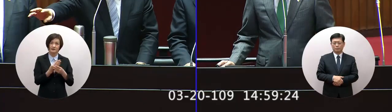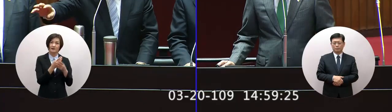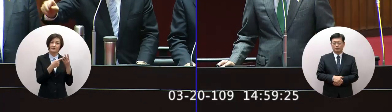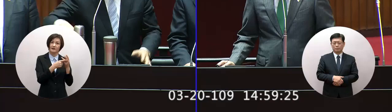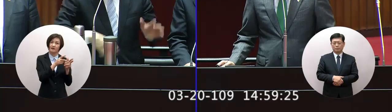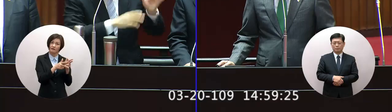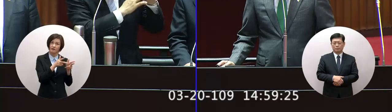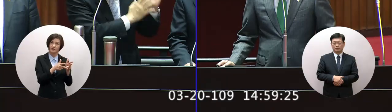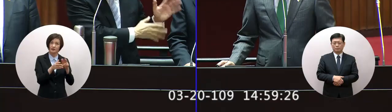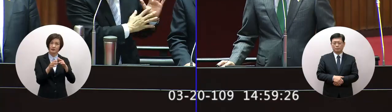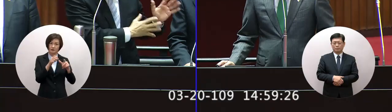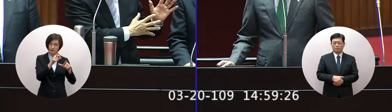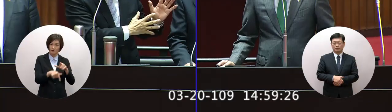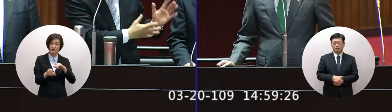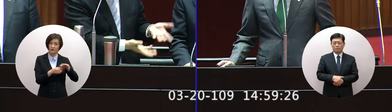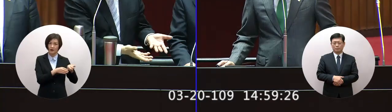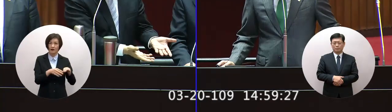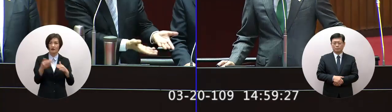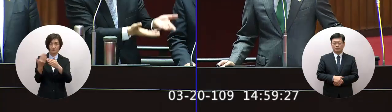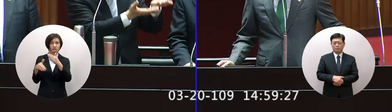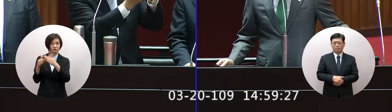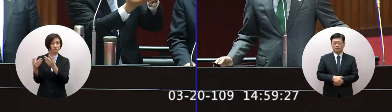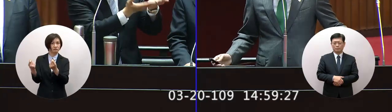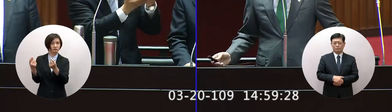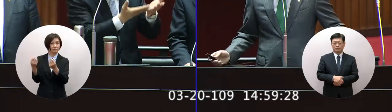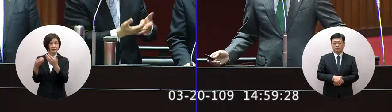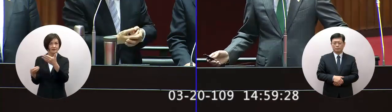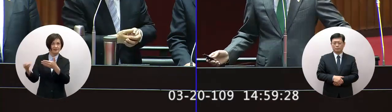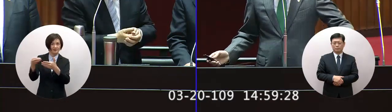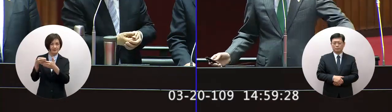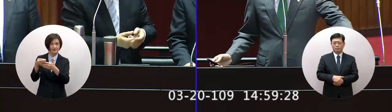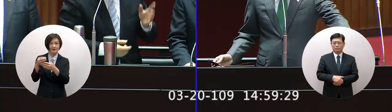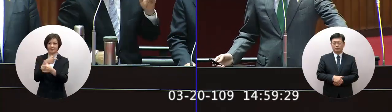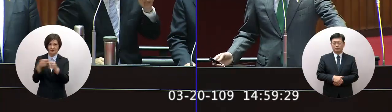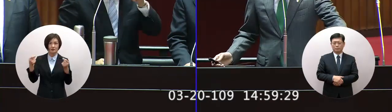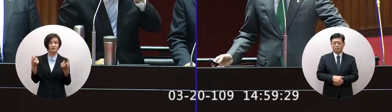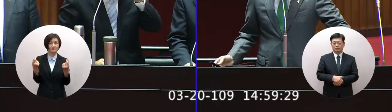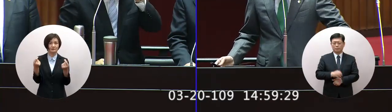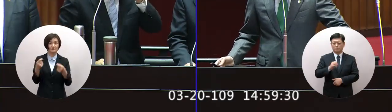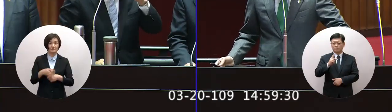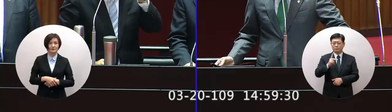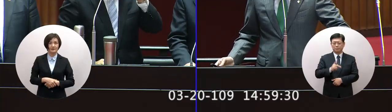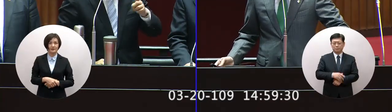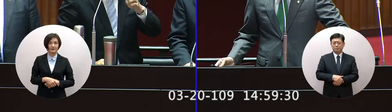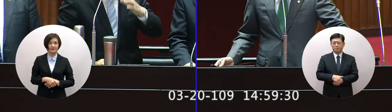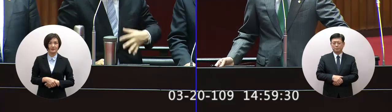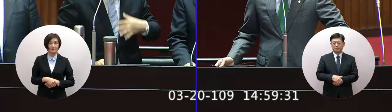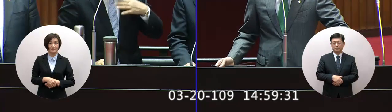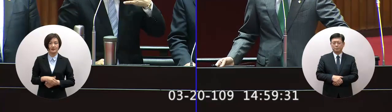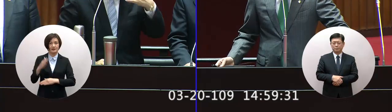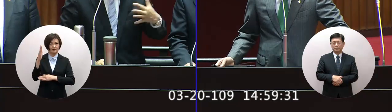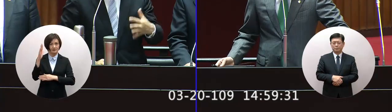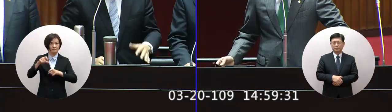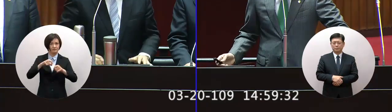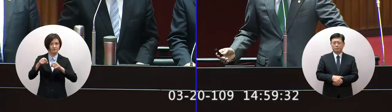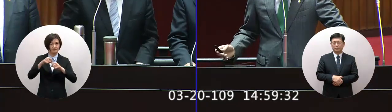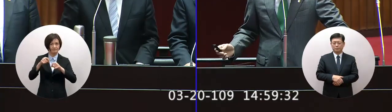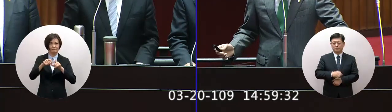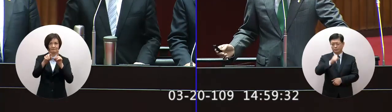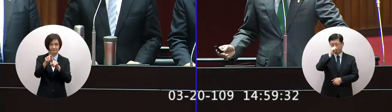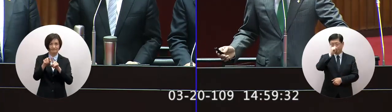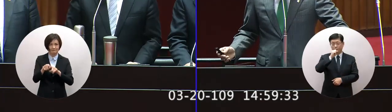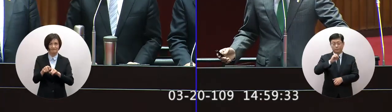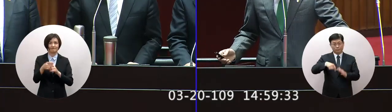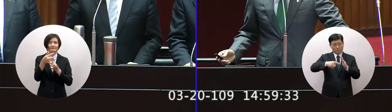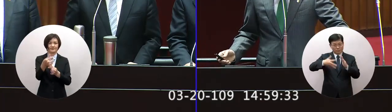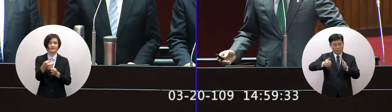或者企业，是包括学校都等于升级版。 Okay, 所以这一次是政府有计划这样做。